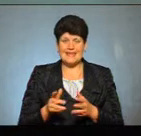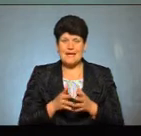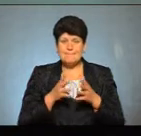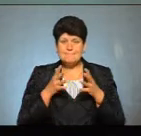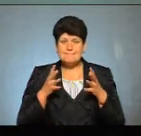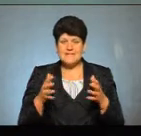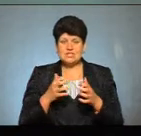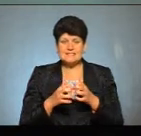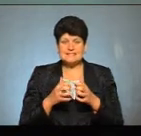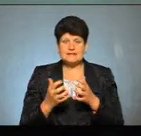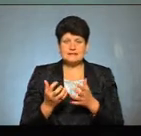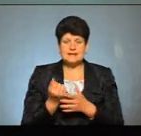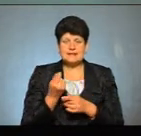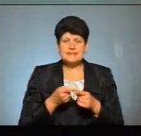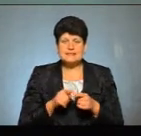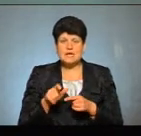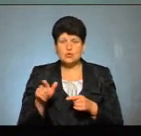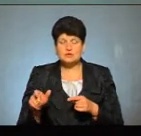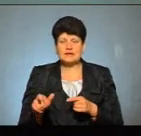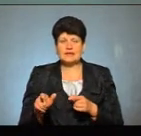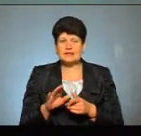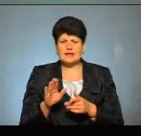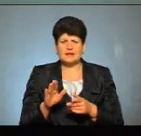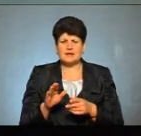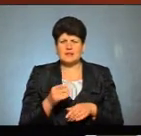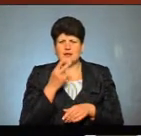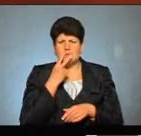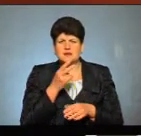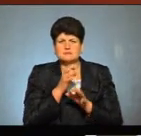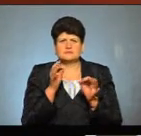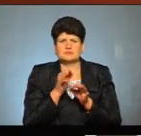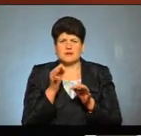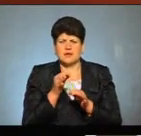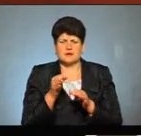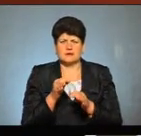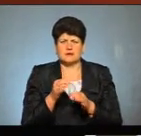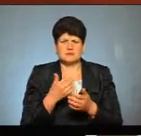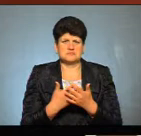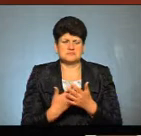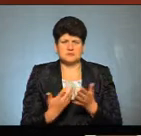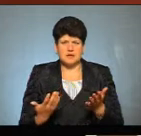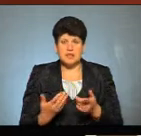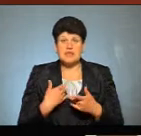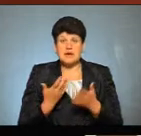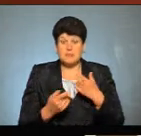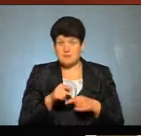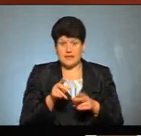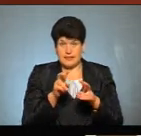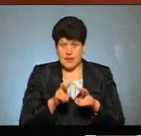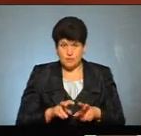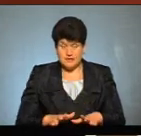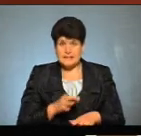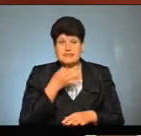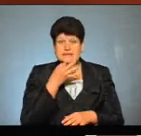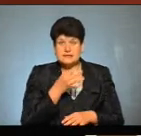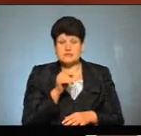більшість серед виявлених – це люди, які не відмічали взагалі ніякої симптоматики. І якби ми їх не обстежили і не сказали